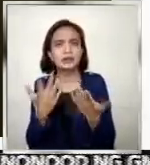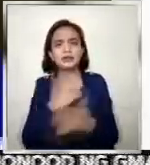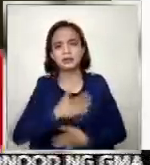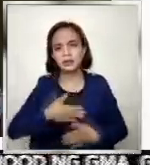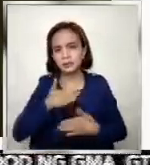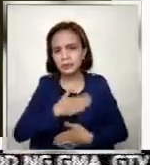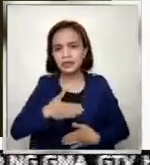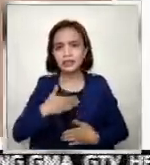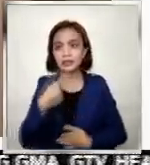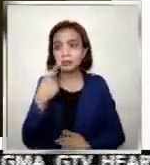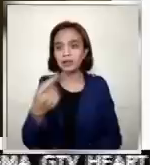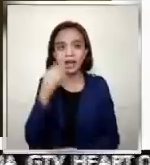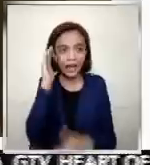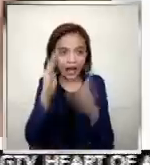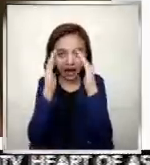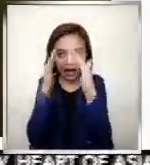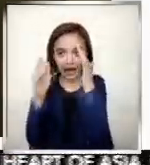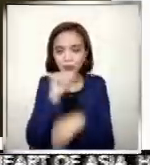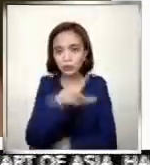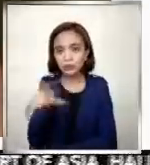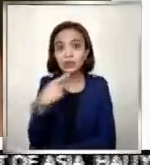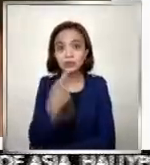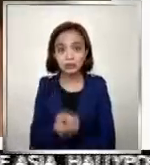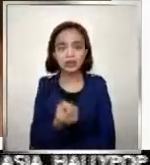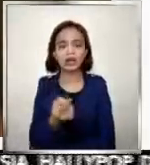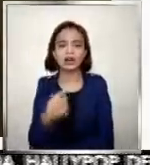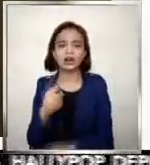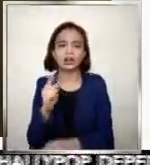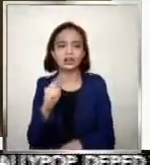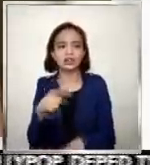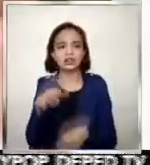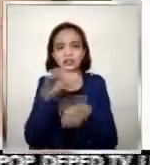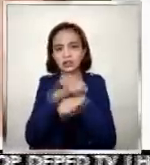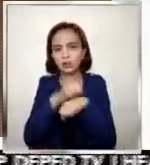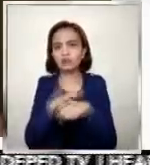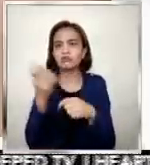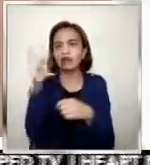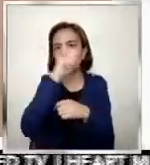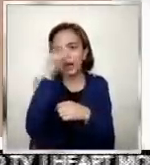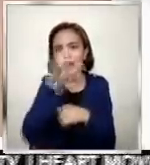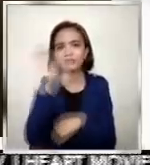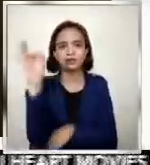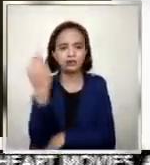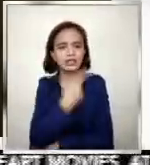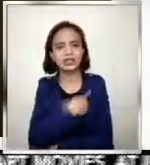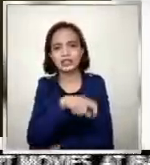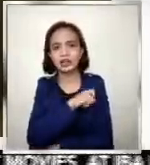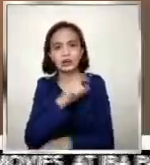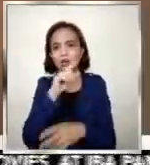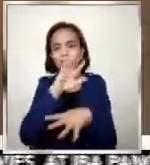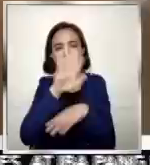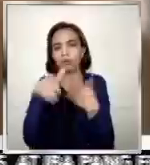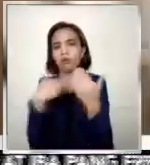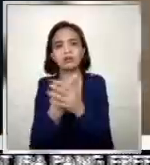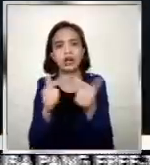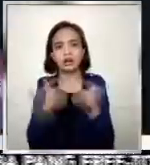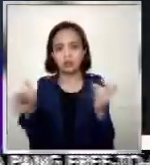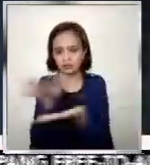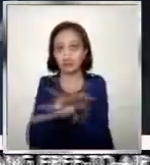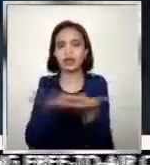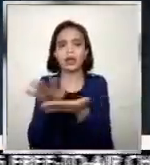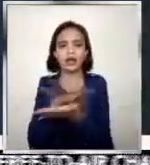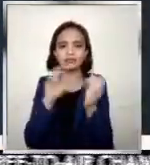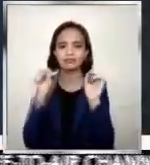to everyone. She's talking in English, Tagalog, French, Spanish. As in lahat ng language na mimix niya.